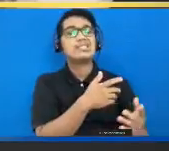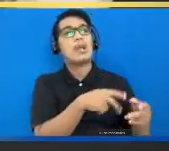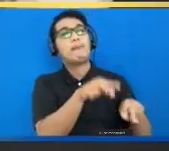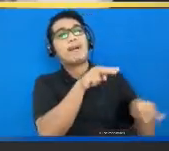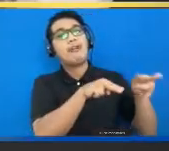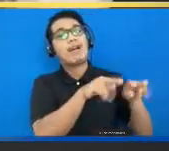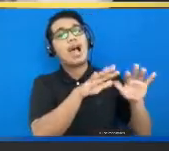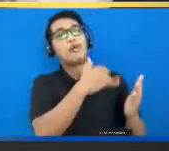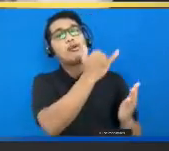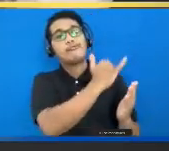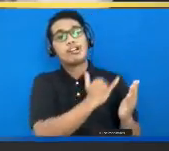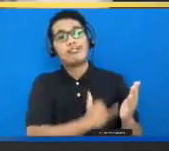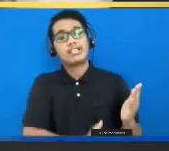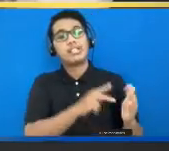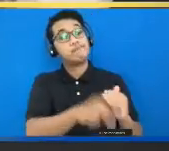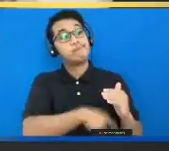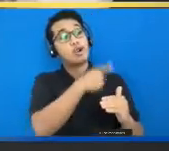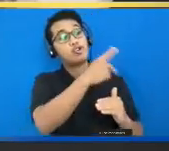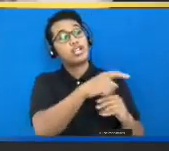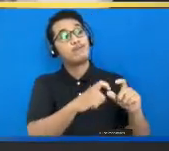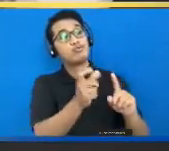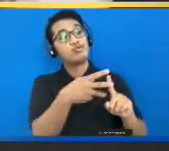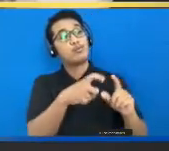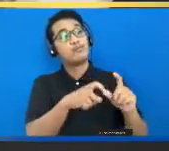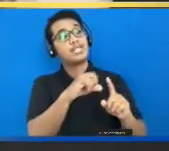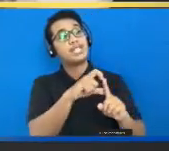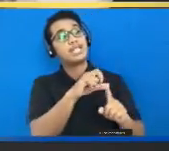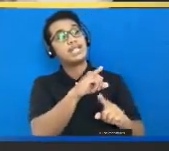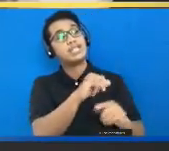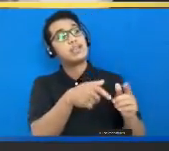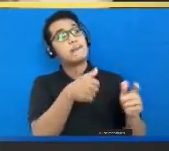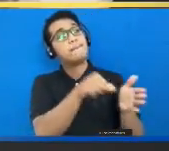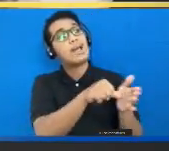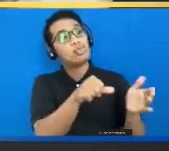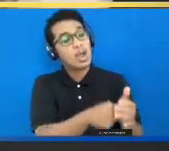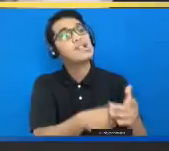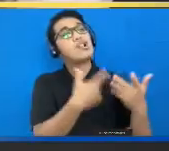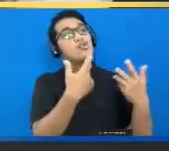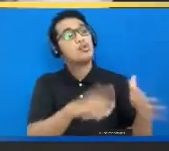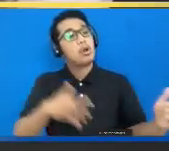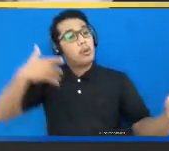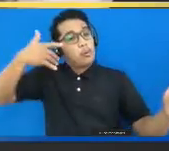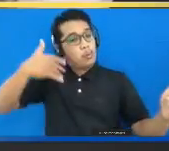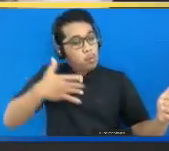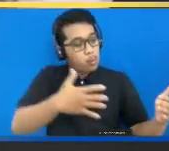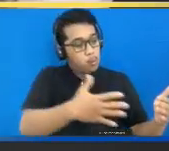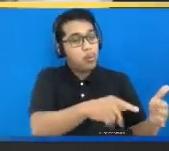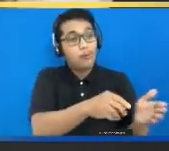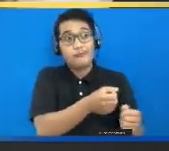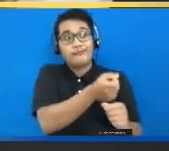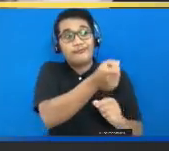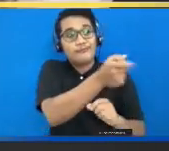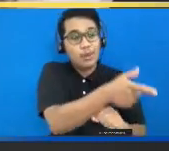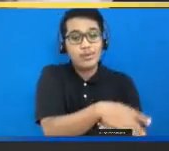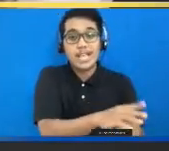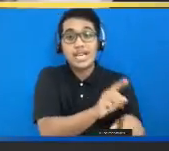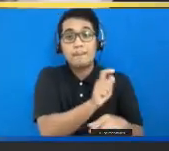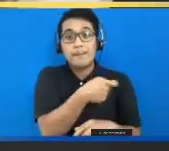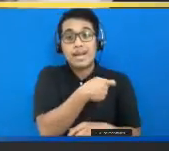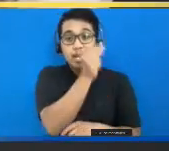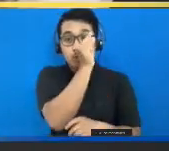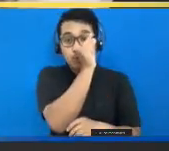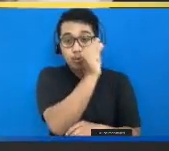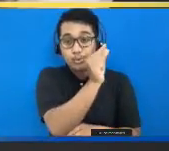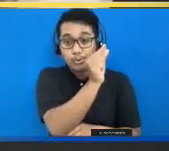evaluasi atas program subsidi atau bantuan yang selama ini sudah direalisasikan dan digunakan untuk merencanakan